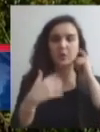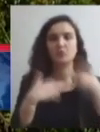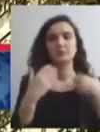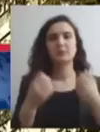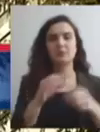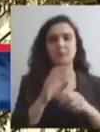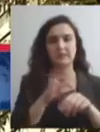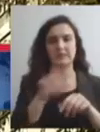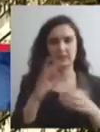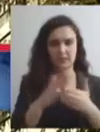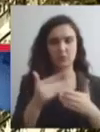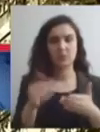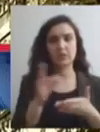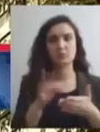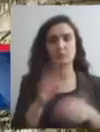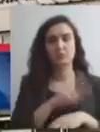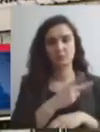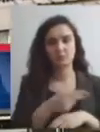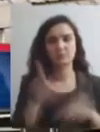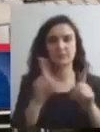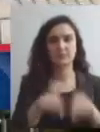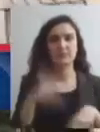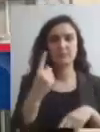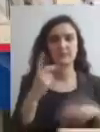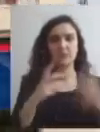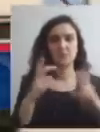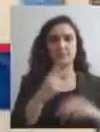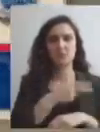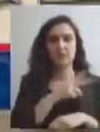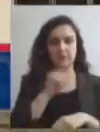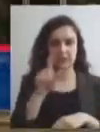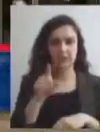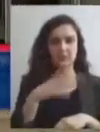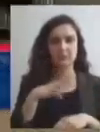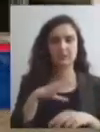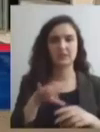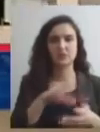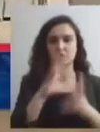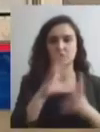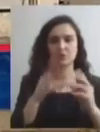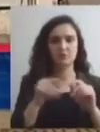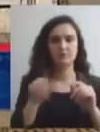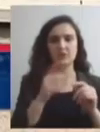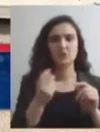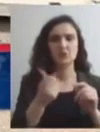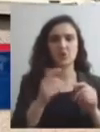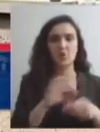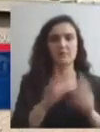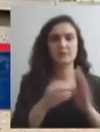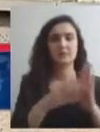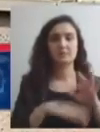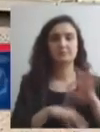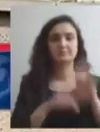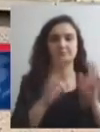პაციენტი ჰყავს როგორც რესპუბლიკურ საავადმყოფოს, ისე პირველ საუნივერსიტეტო კლინიკას. თბილისის მასშტაბით ყველაზე ცოტა COVID-19 დიაგნოზის მქონე